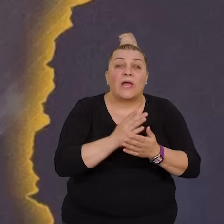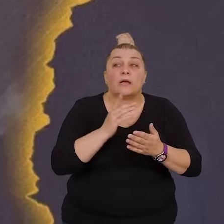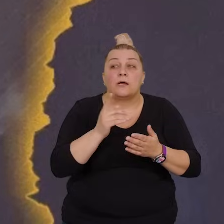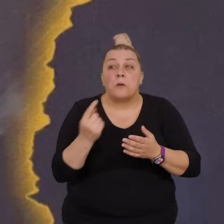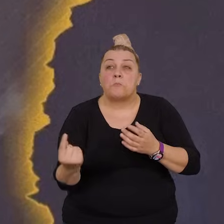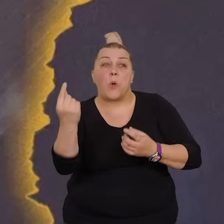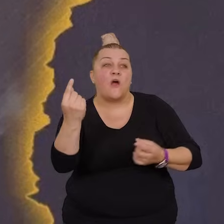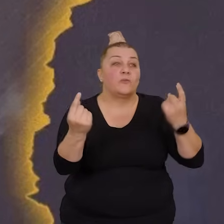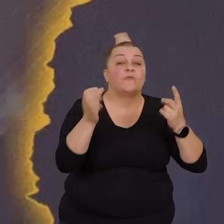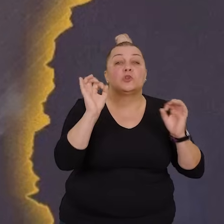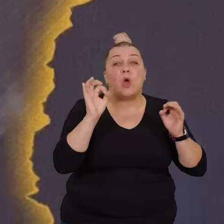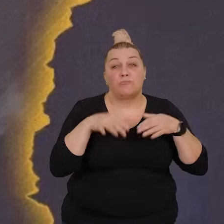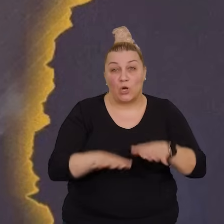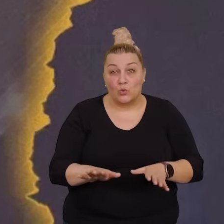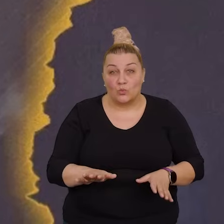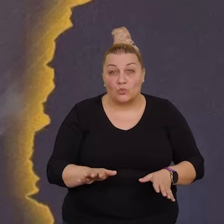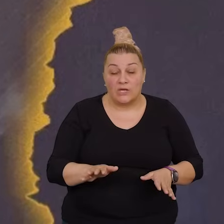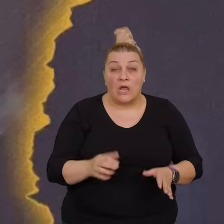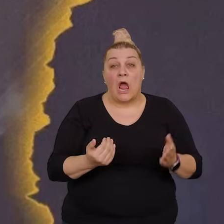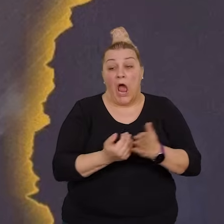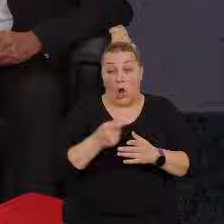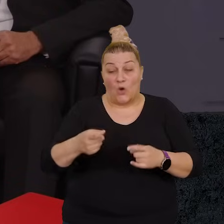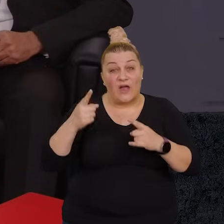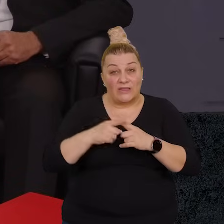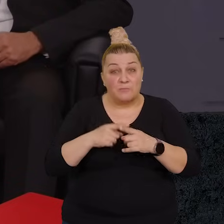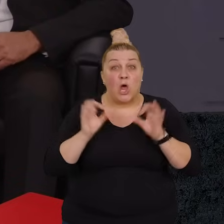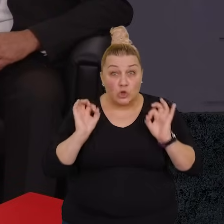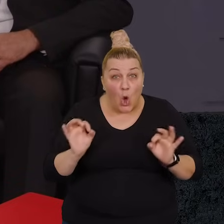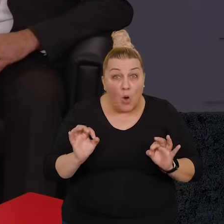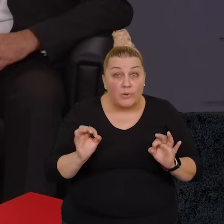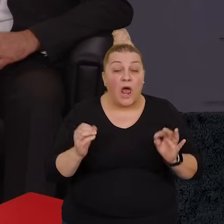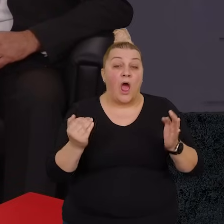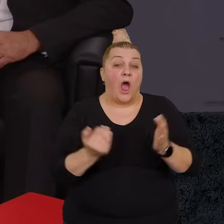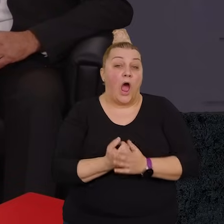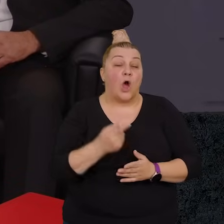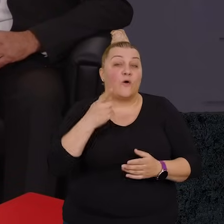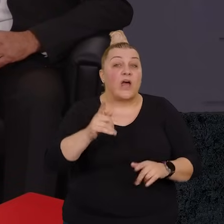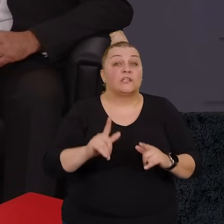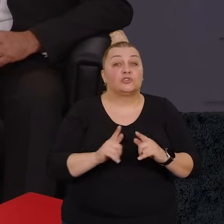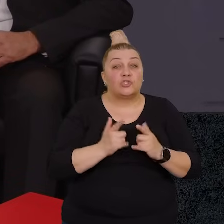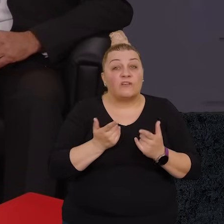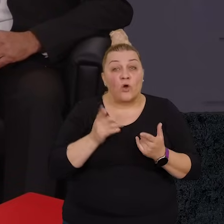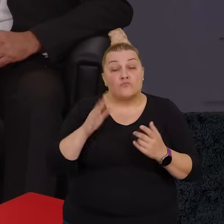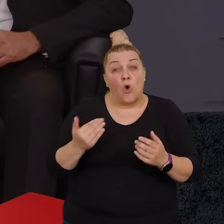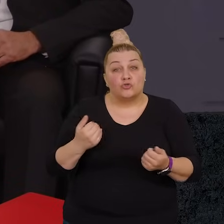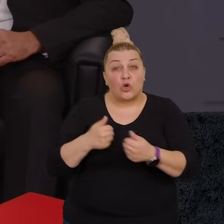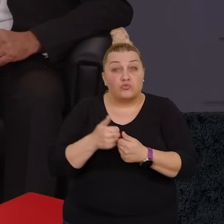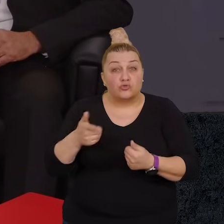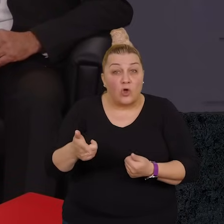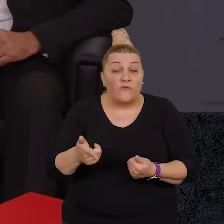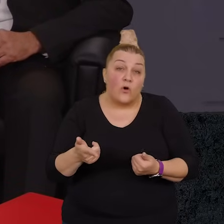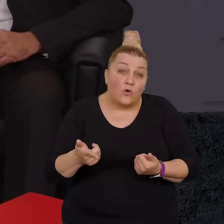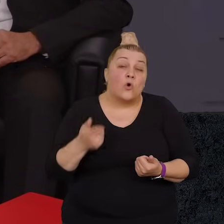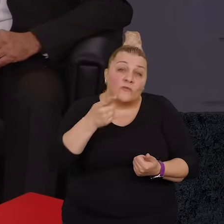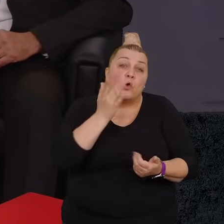mislim, ako je prava tema, ako vi stojite iza toga i ako vaš život stoji iza toga, onda uvijek ćete